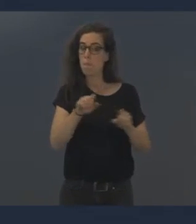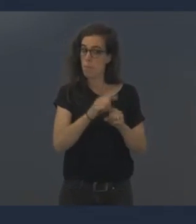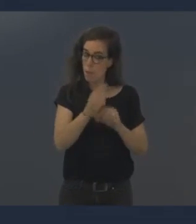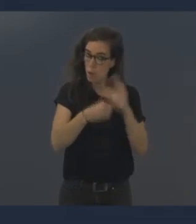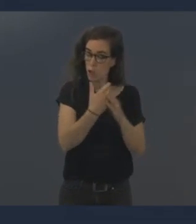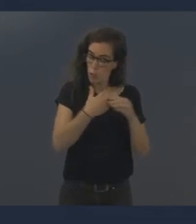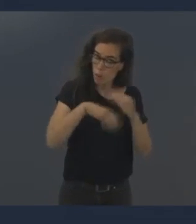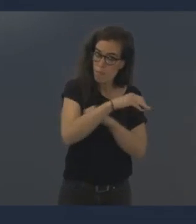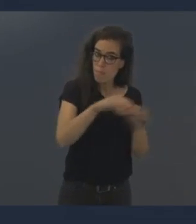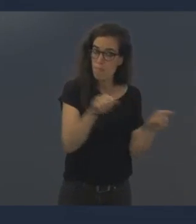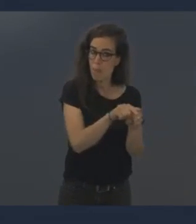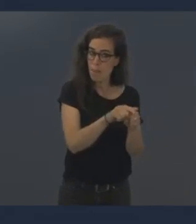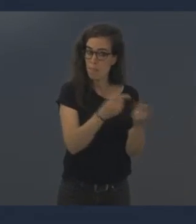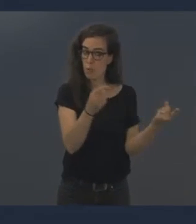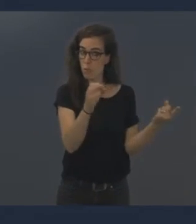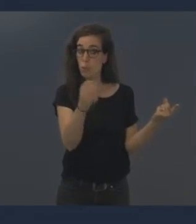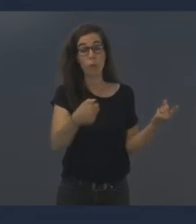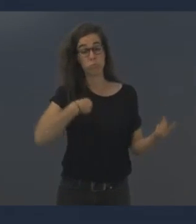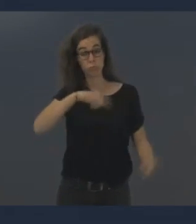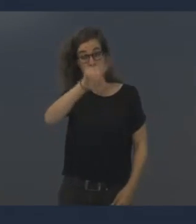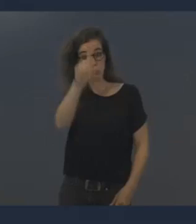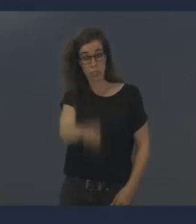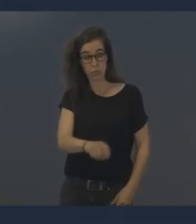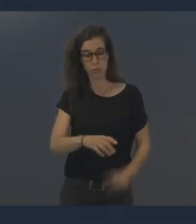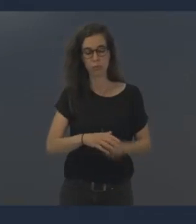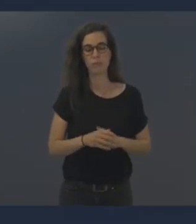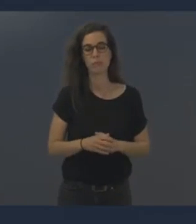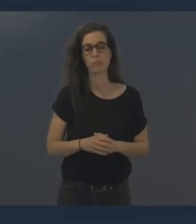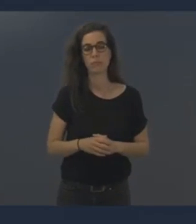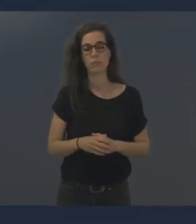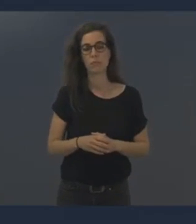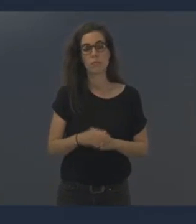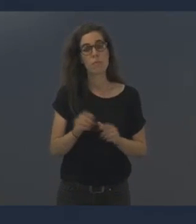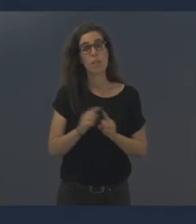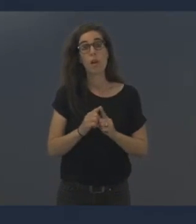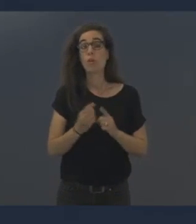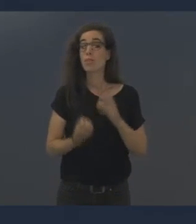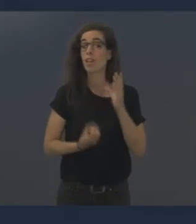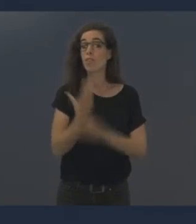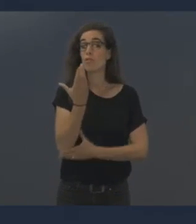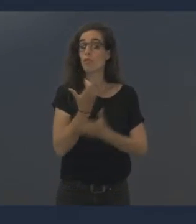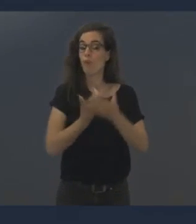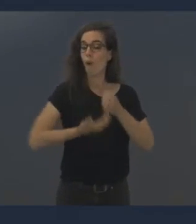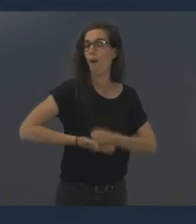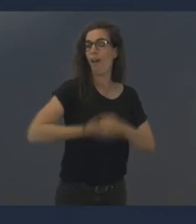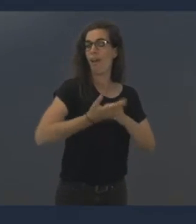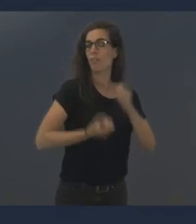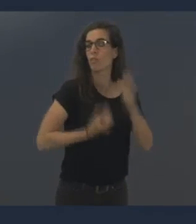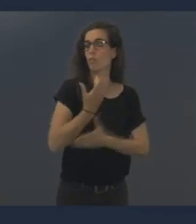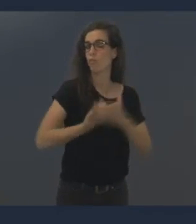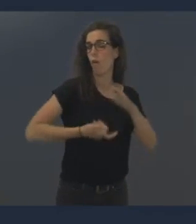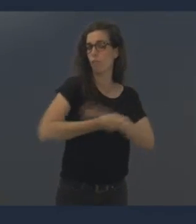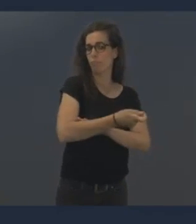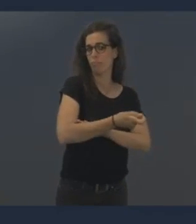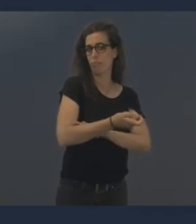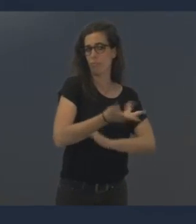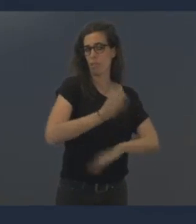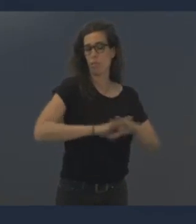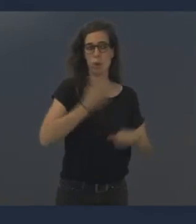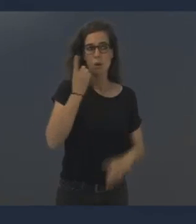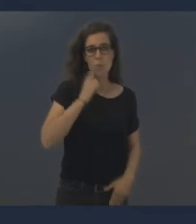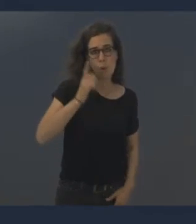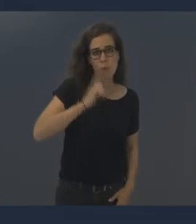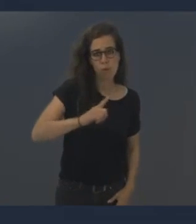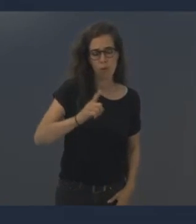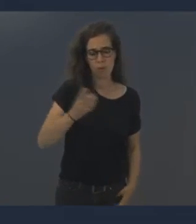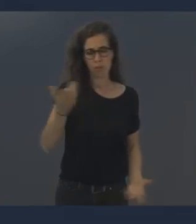une question. Et quelle est la valeur ajoutée de cette nouvelle couche d'aide dans le fouillis déjà existant de nos politiques